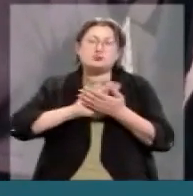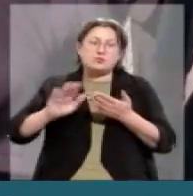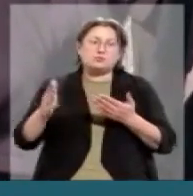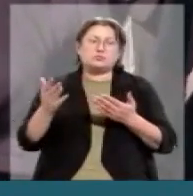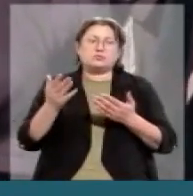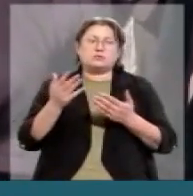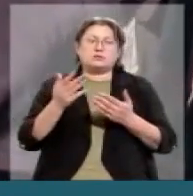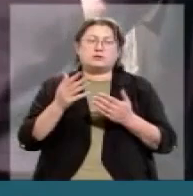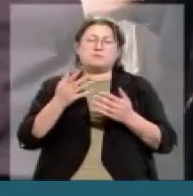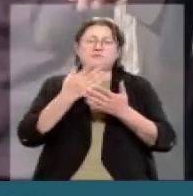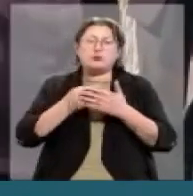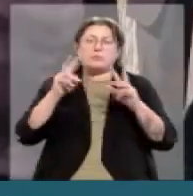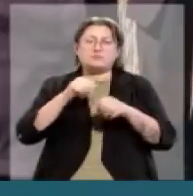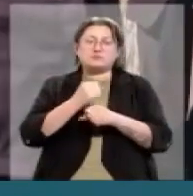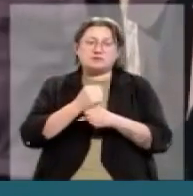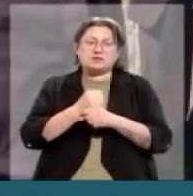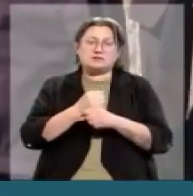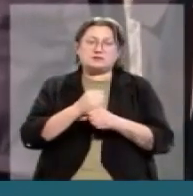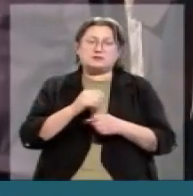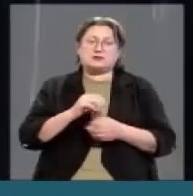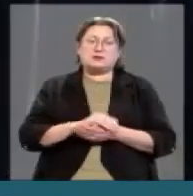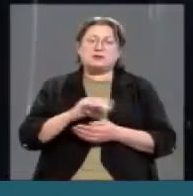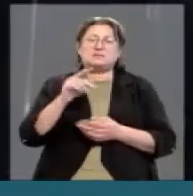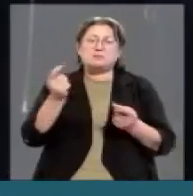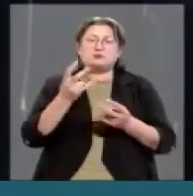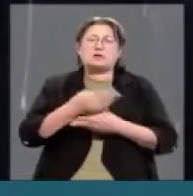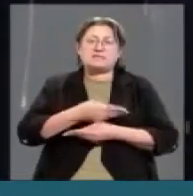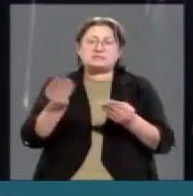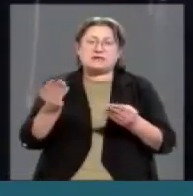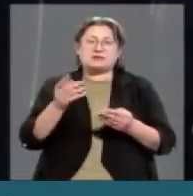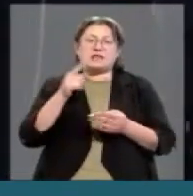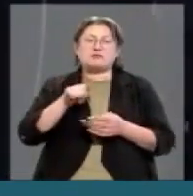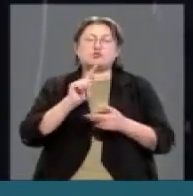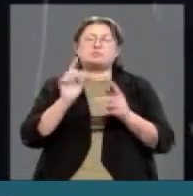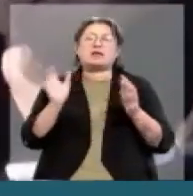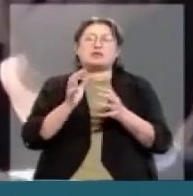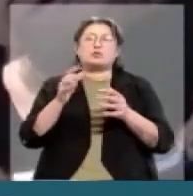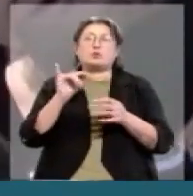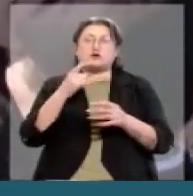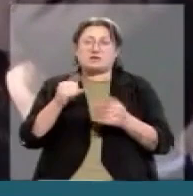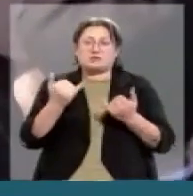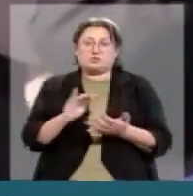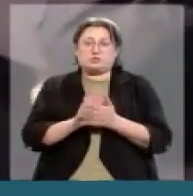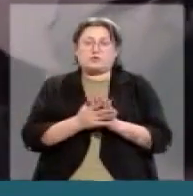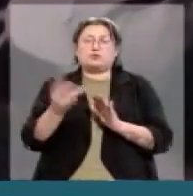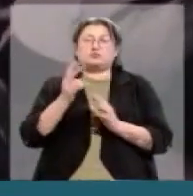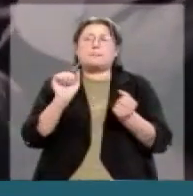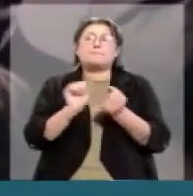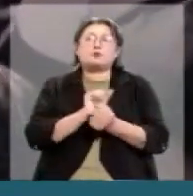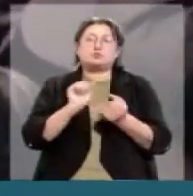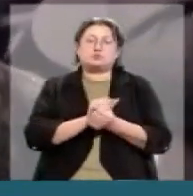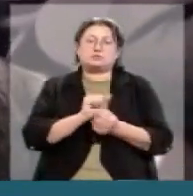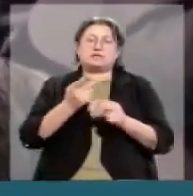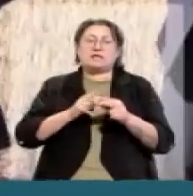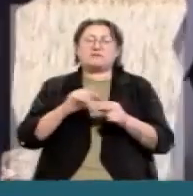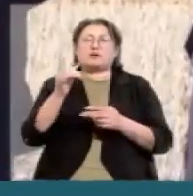тоже семенной фонд свой сделаем, на всякий случай мелким крестьянам хотя бы раздать. Для того, чтобы сохранить урожай в данных условиях, его нужно просушить. Для